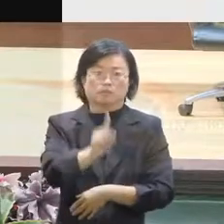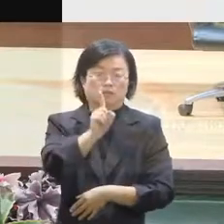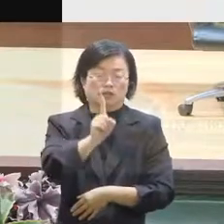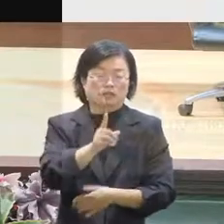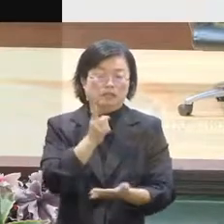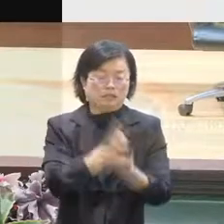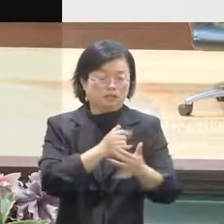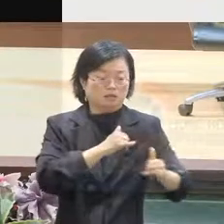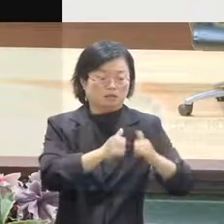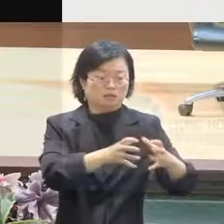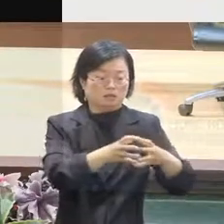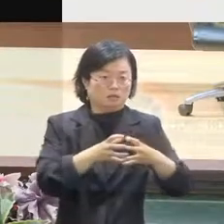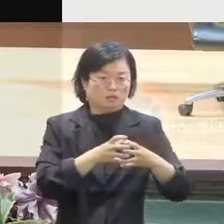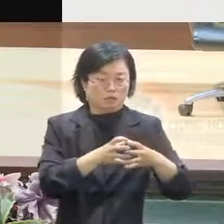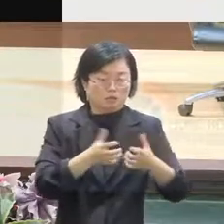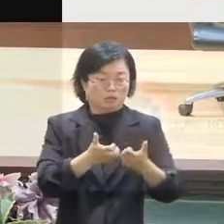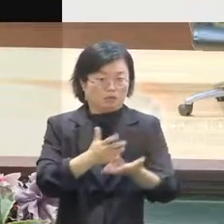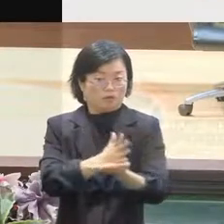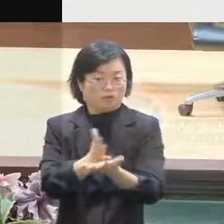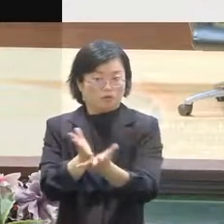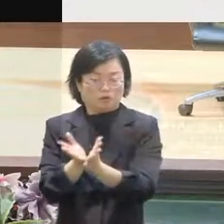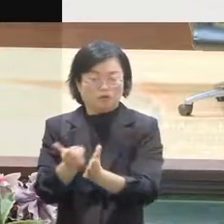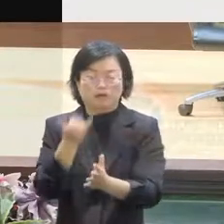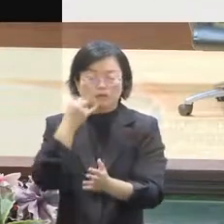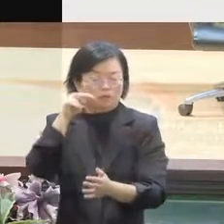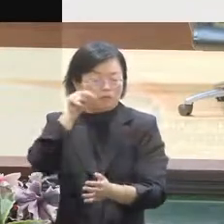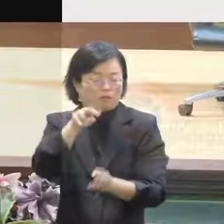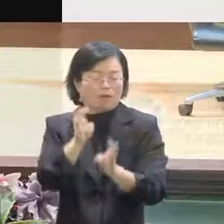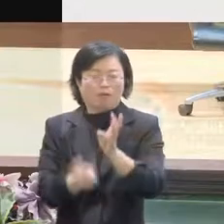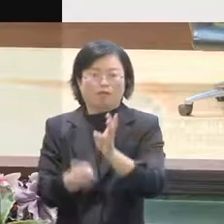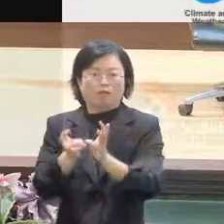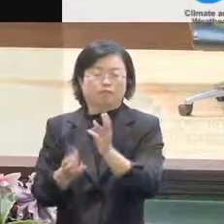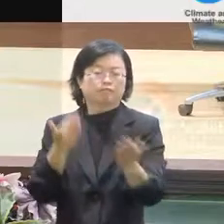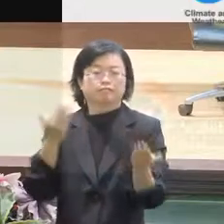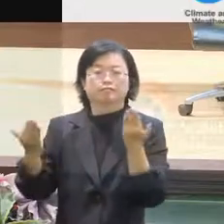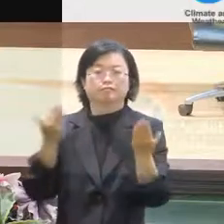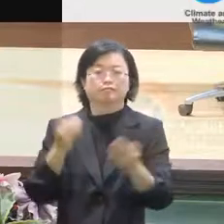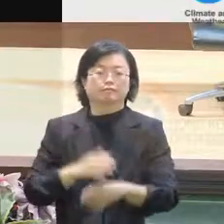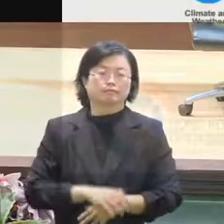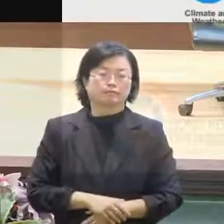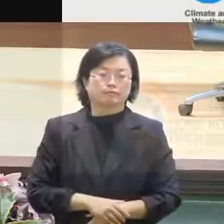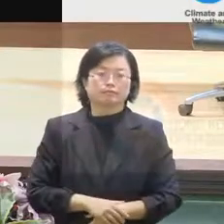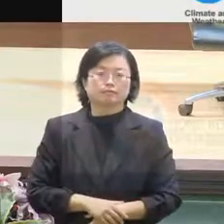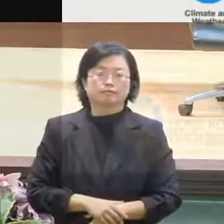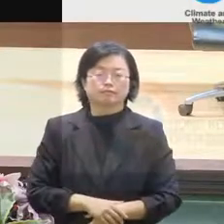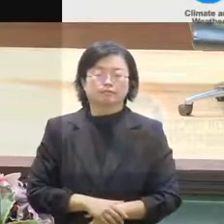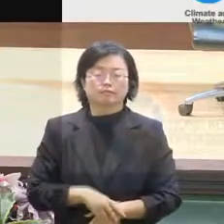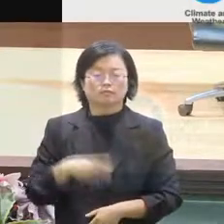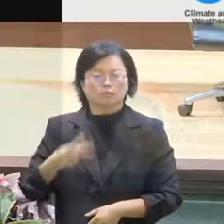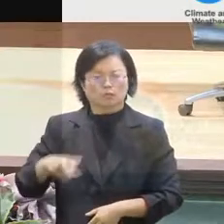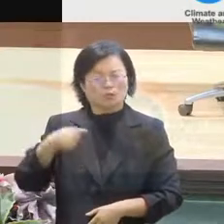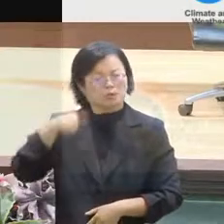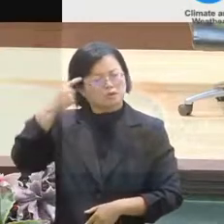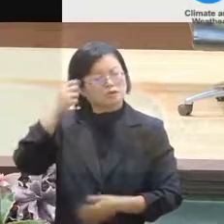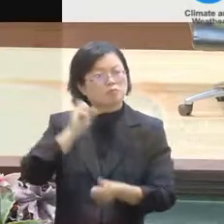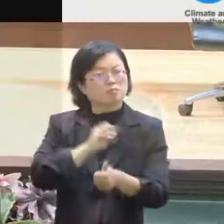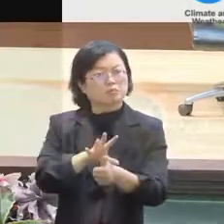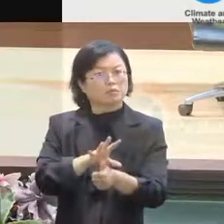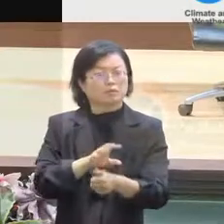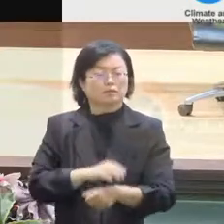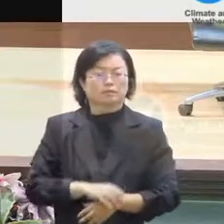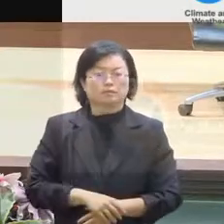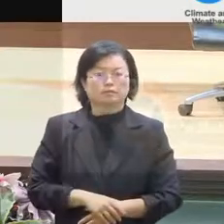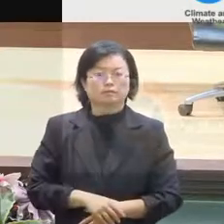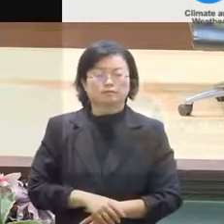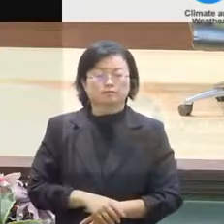类别呢都是可以看得比较仔细一点。 另外一个我们想说的